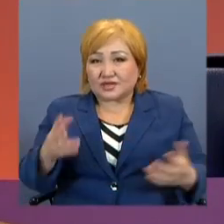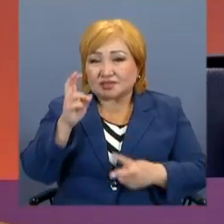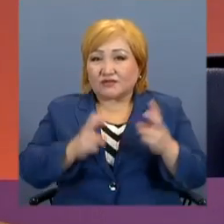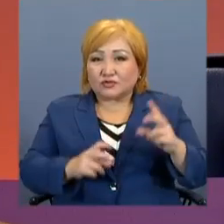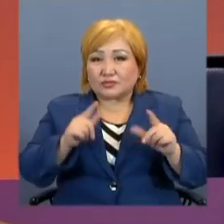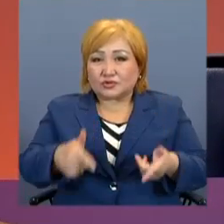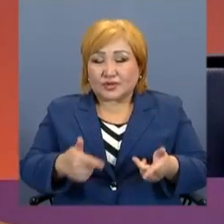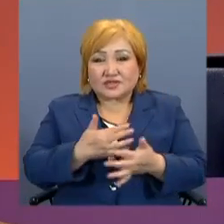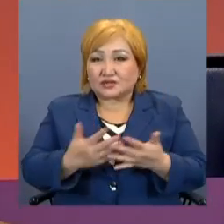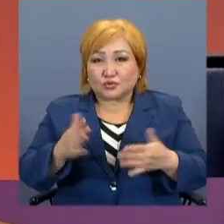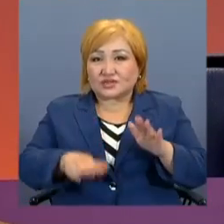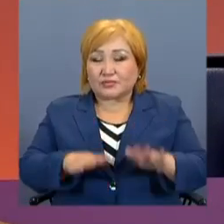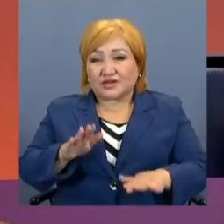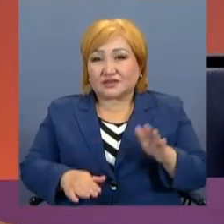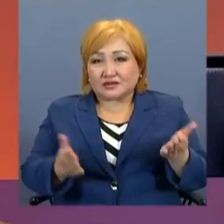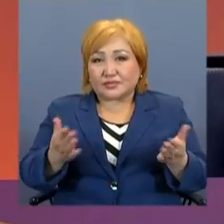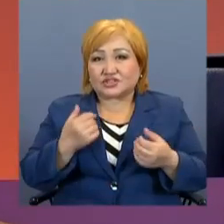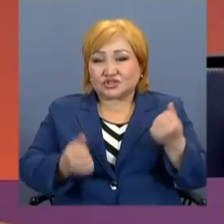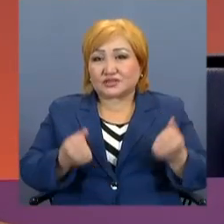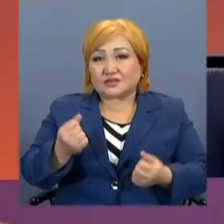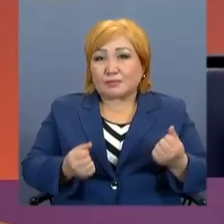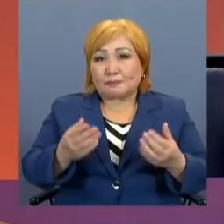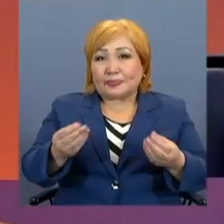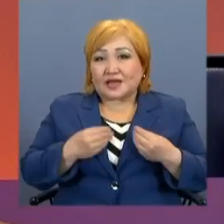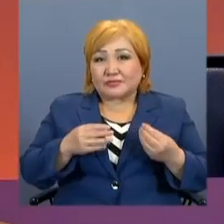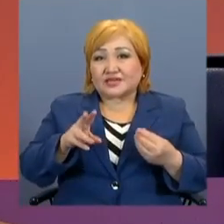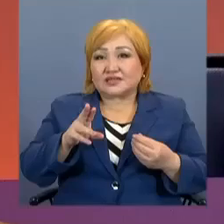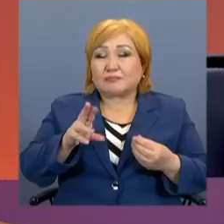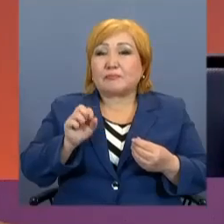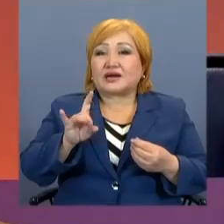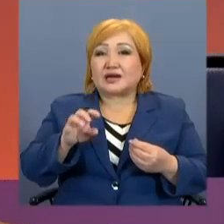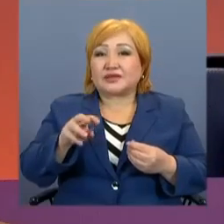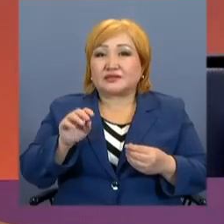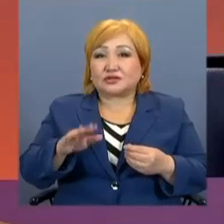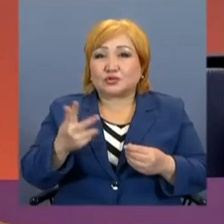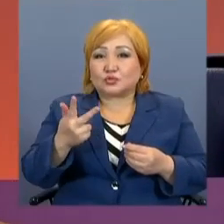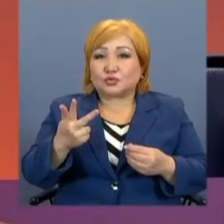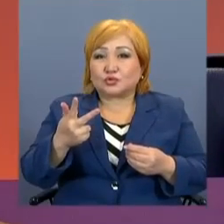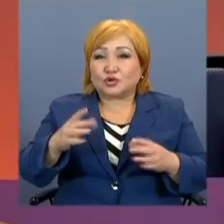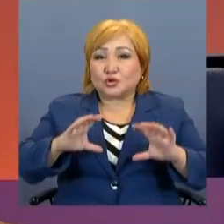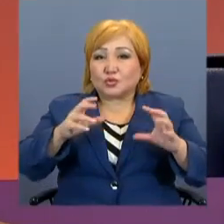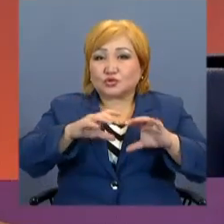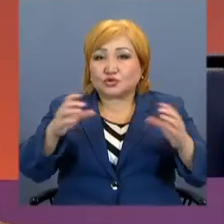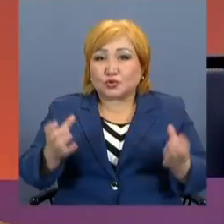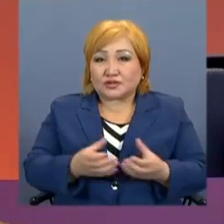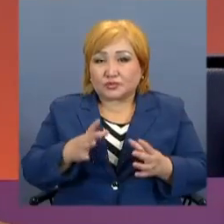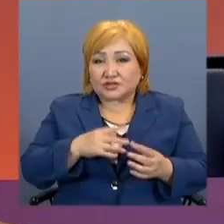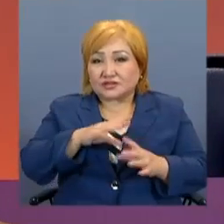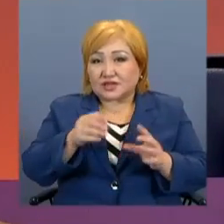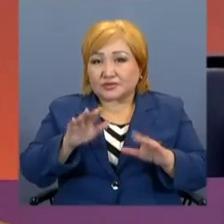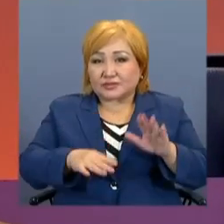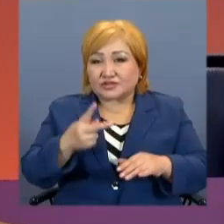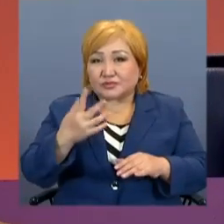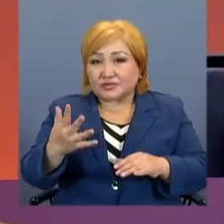әртүрлі. Енді сол берілген параметр 3 білікті машина болатын болса, жалпы салмағы 25. 1 білікті болатын